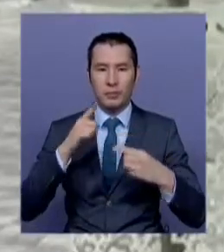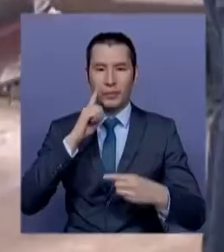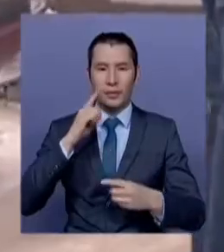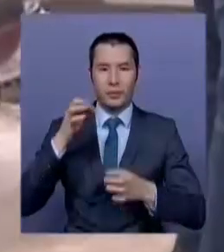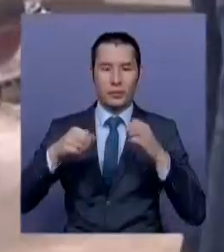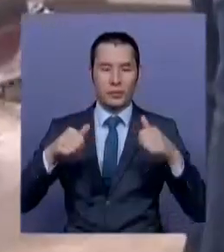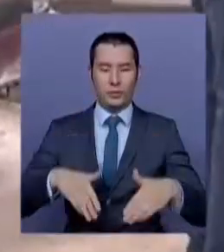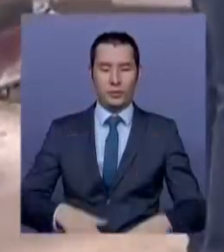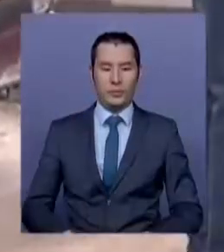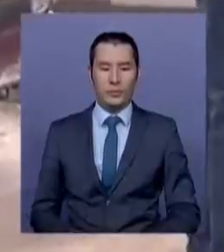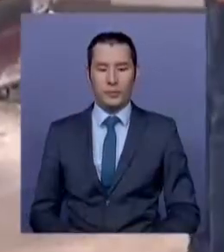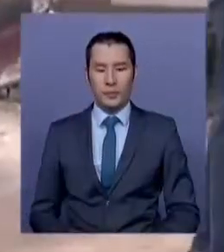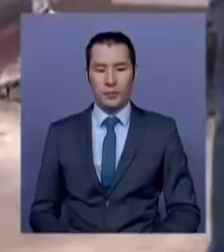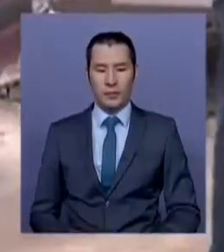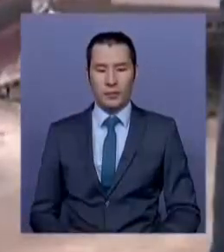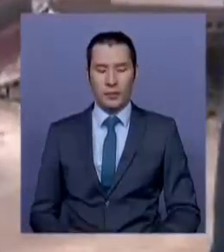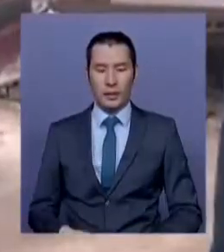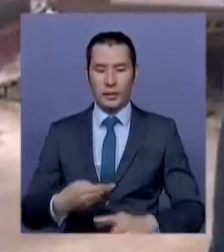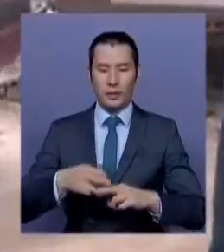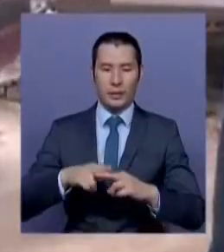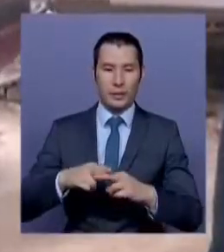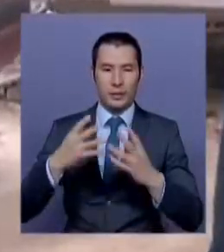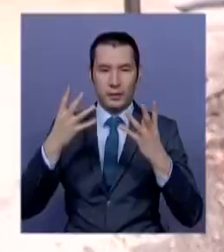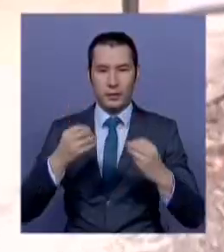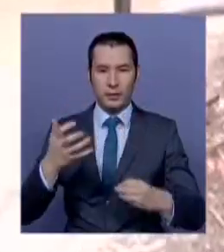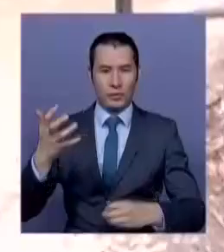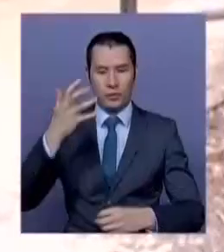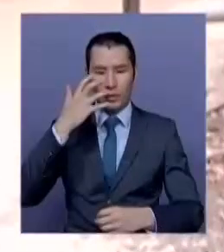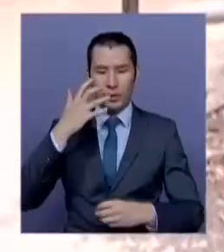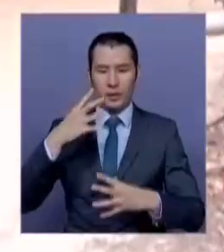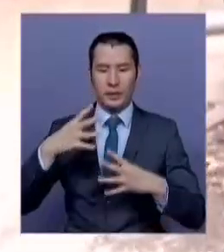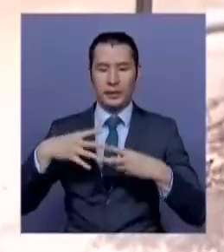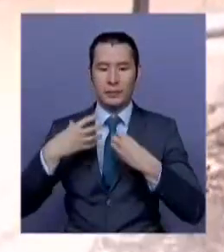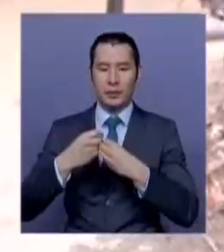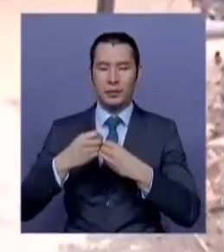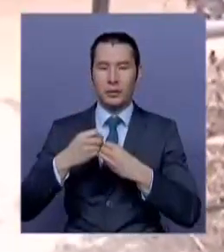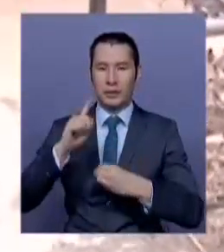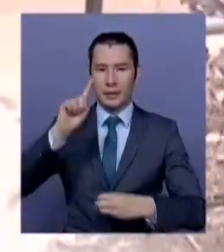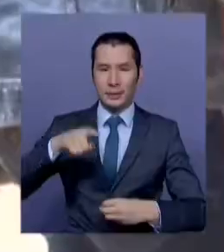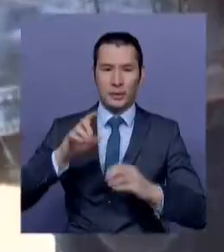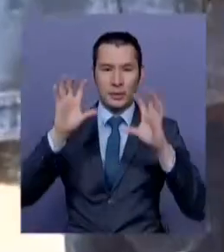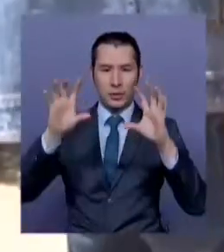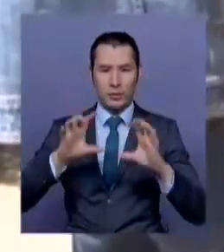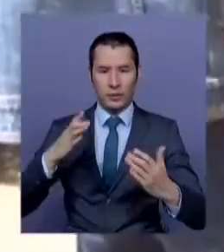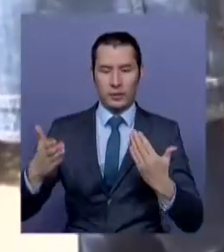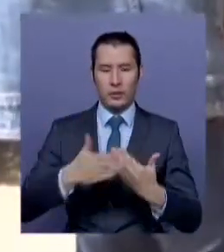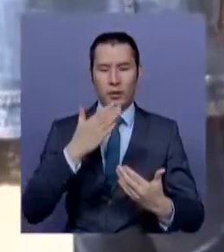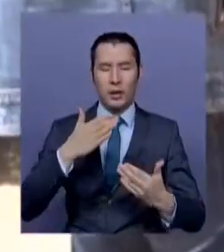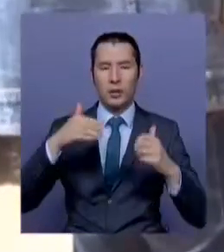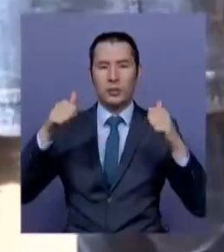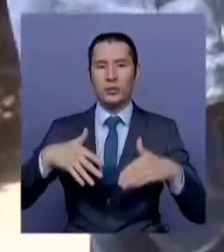созылуда. Қарашада қаралы болған отбасы кінәлілердің заңды жазасын алуды талап етуде. Ал шешімнің қашан